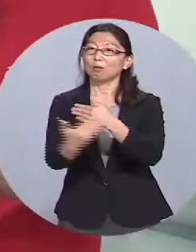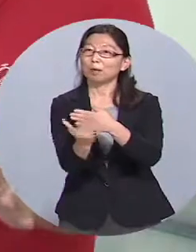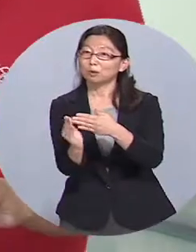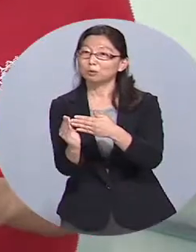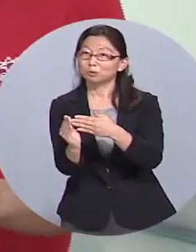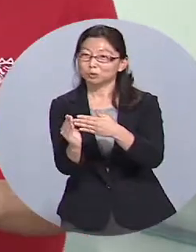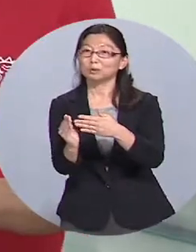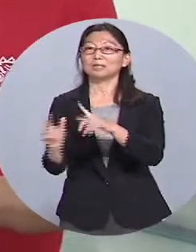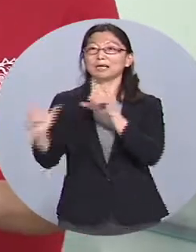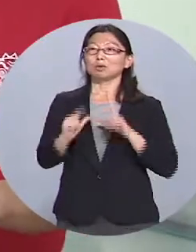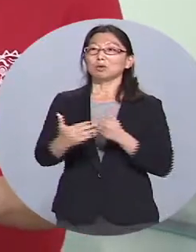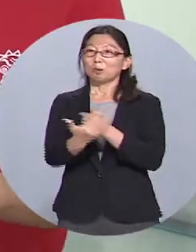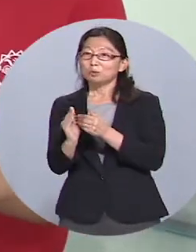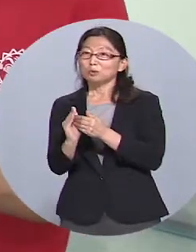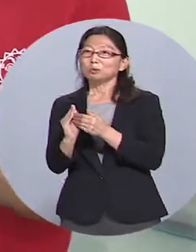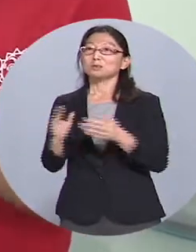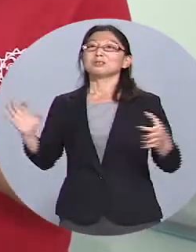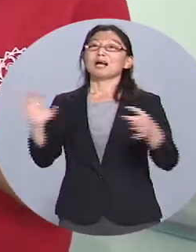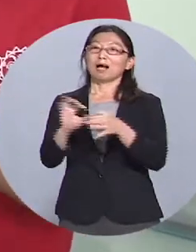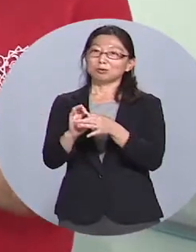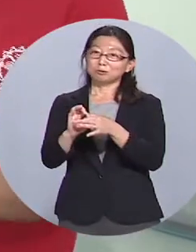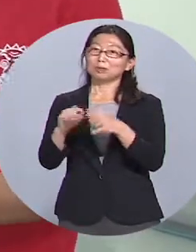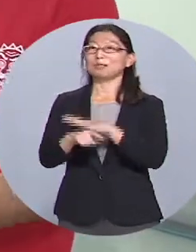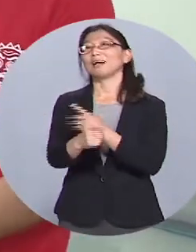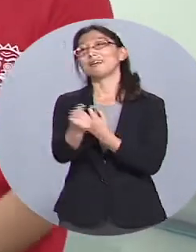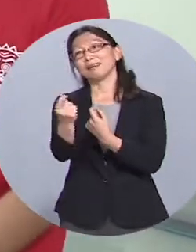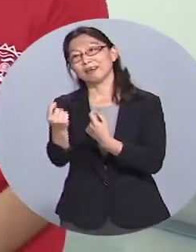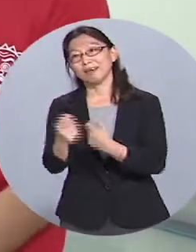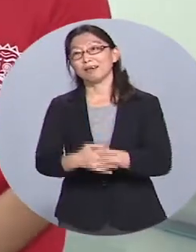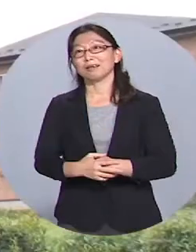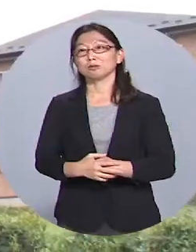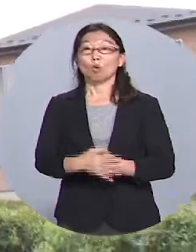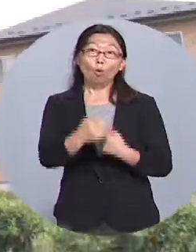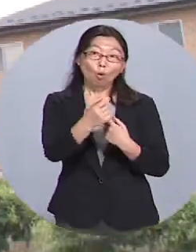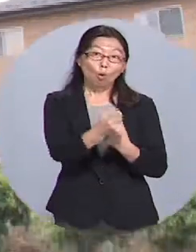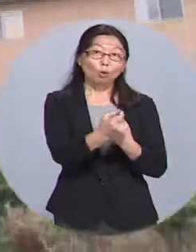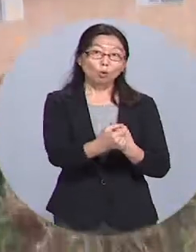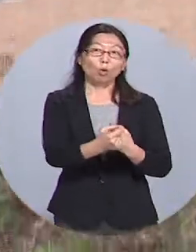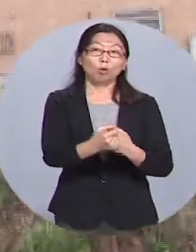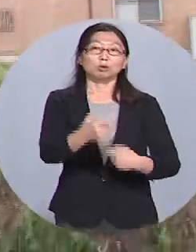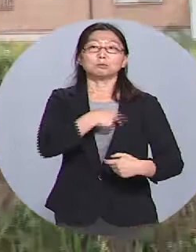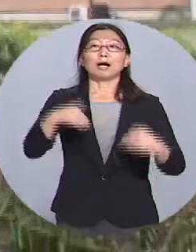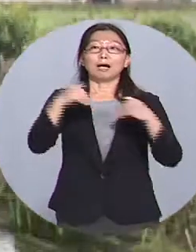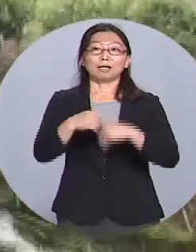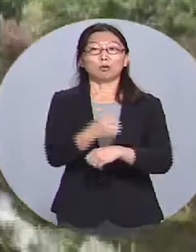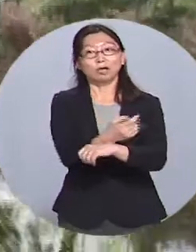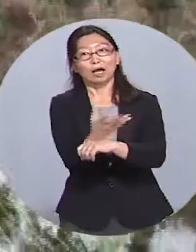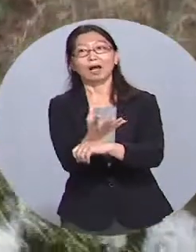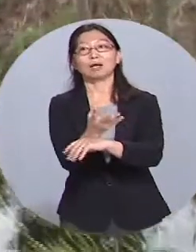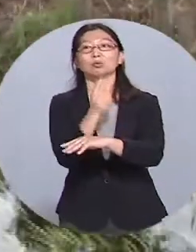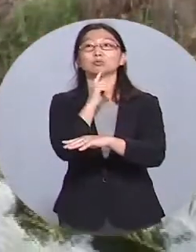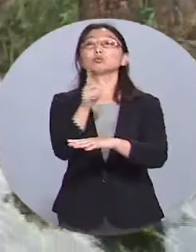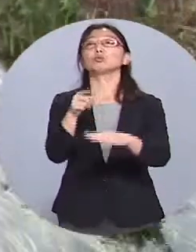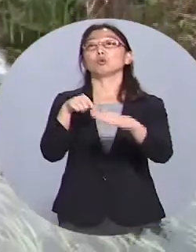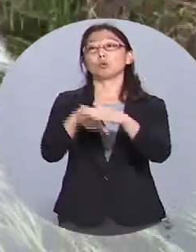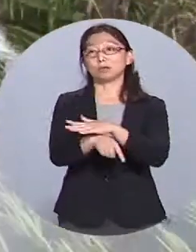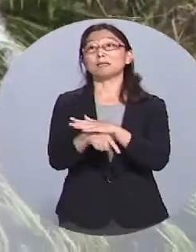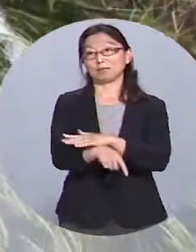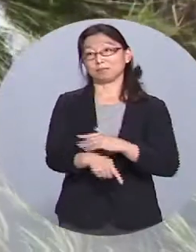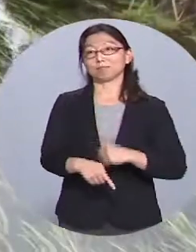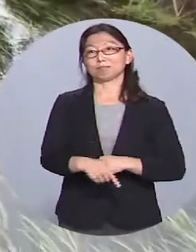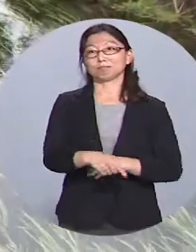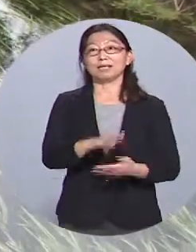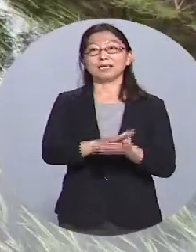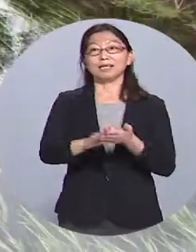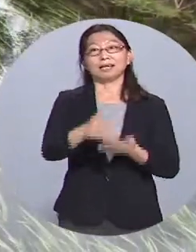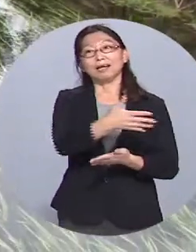この町自体がこう綺麗になってね。 そうなんです。 生活環境が良くなってる。 だから熊谷市の私は宝って言ってるんですよ、ここが、 はいはい、 清流に住